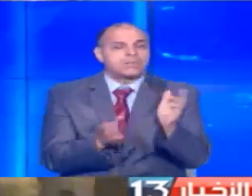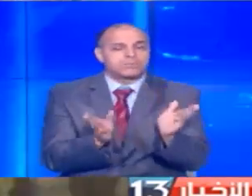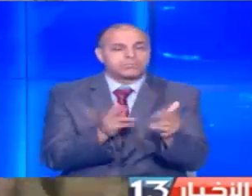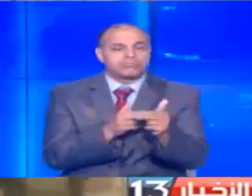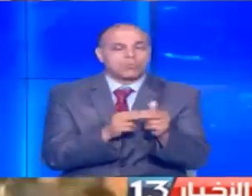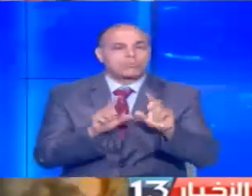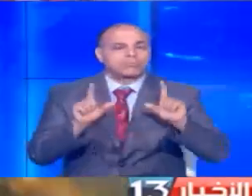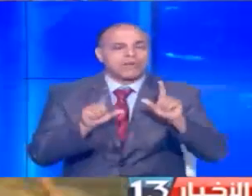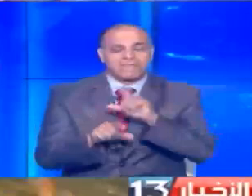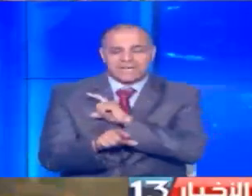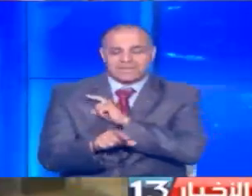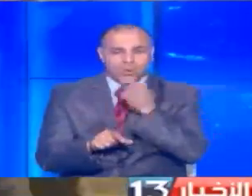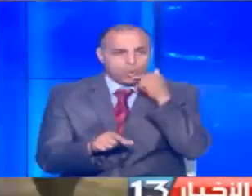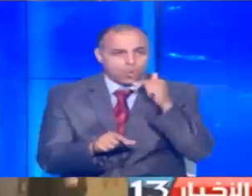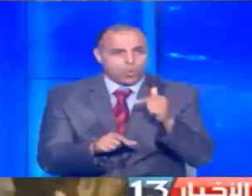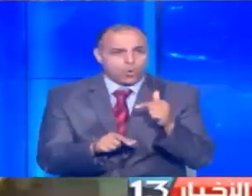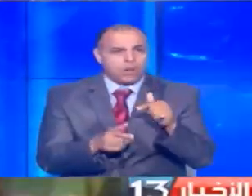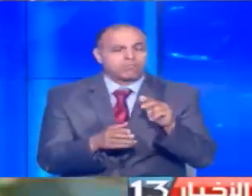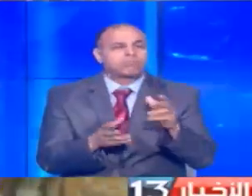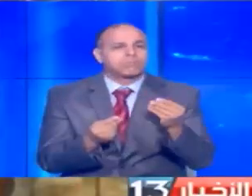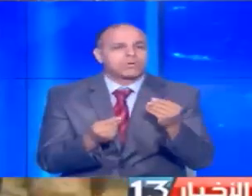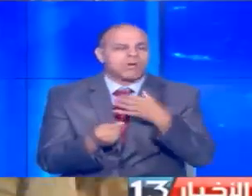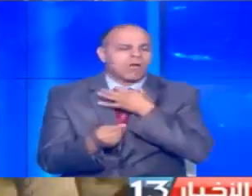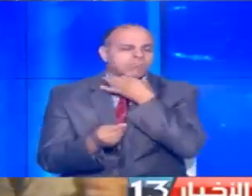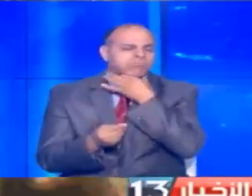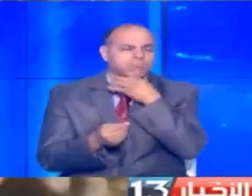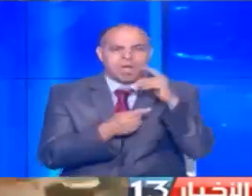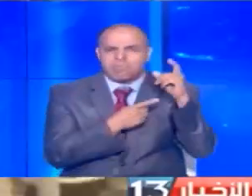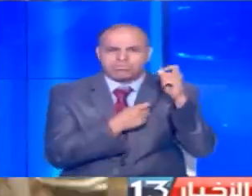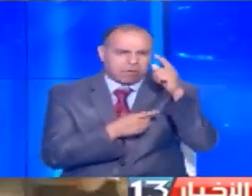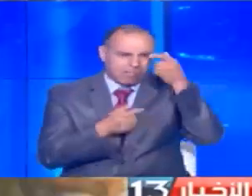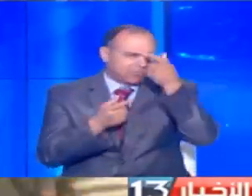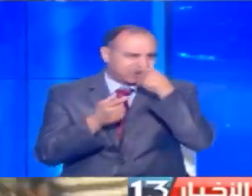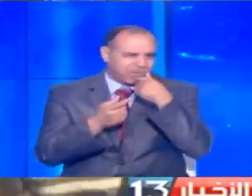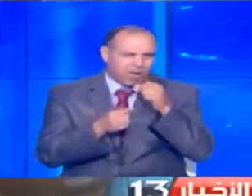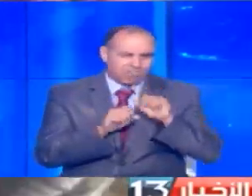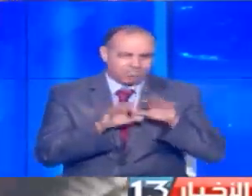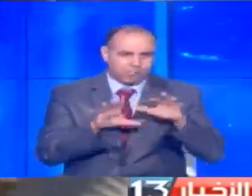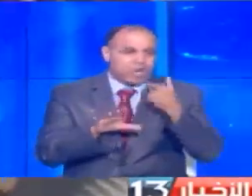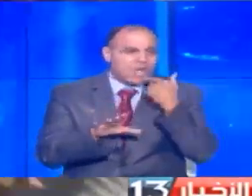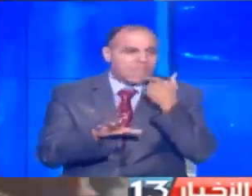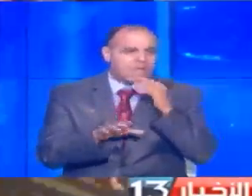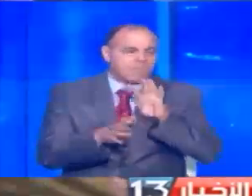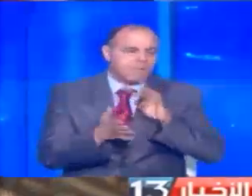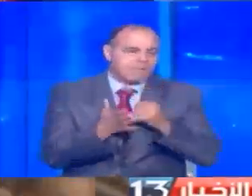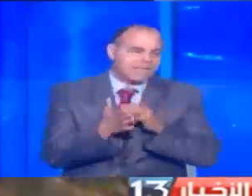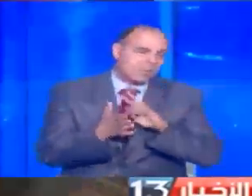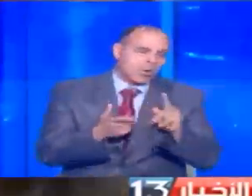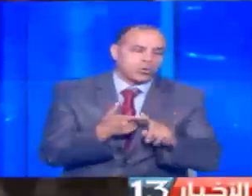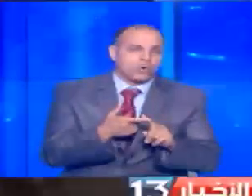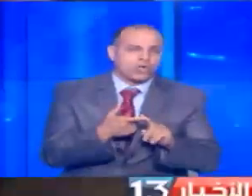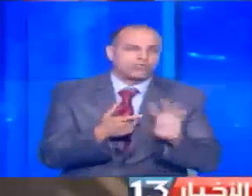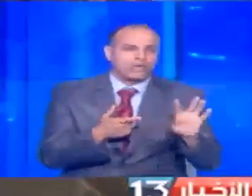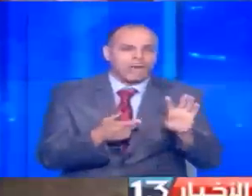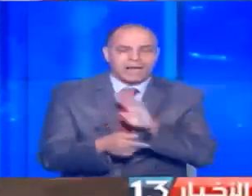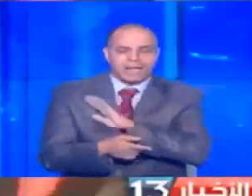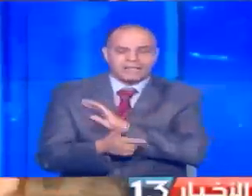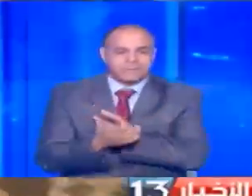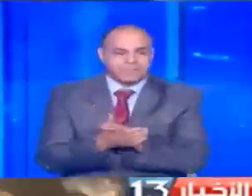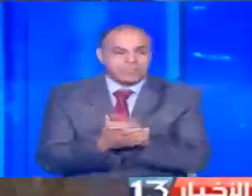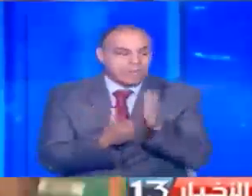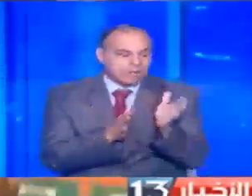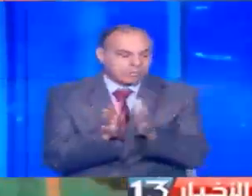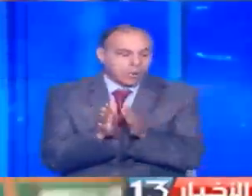الأنباء الفلسطينية تسجيل حالة اختناق بالغاز المسيل للدموع شرق بلدة جباليا شمال القطاع. من